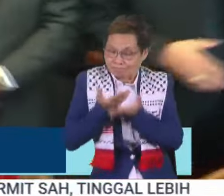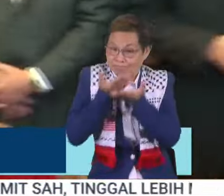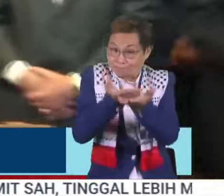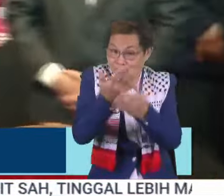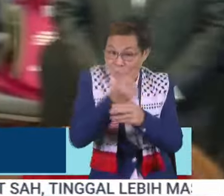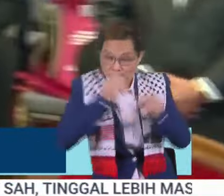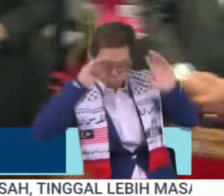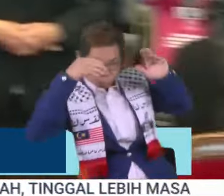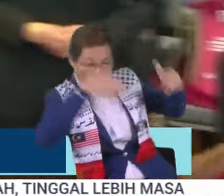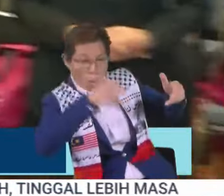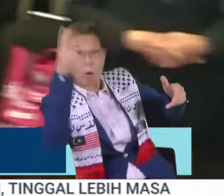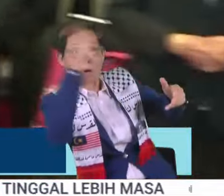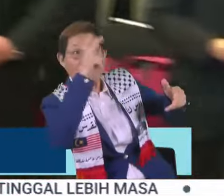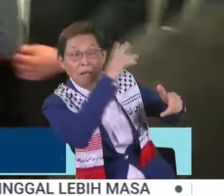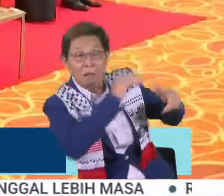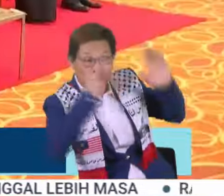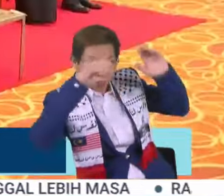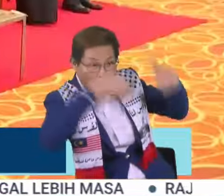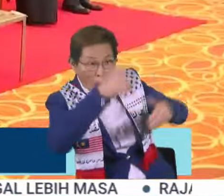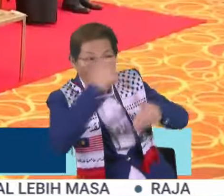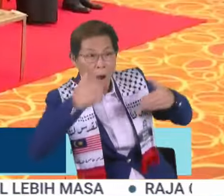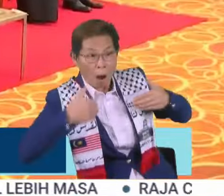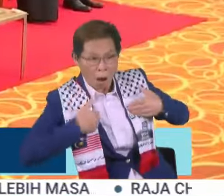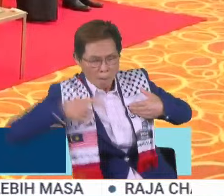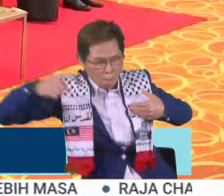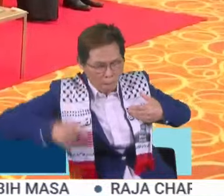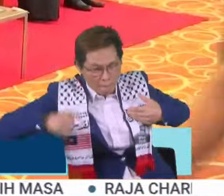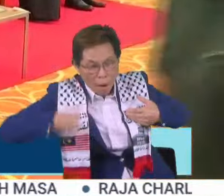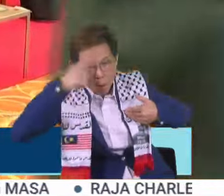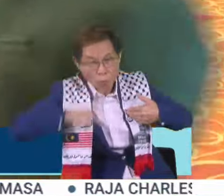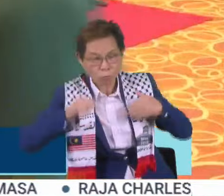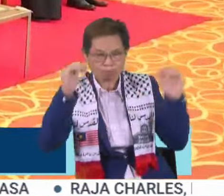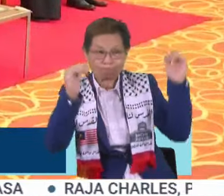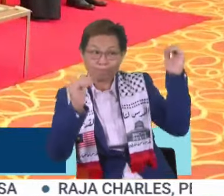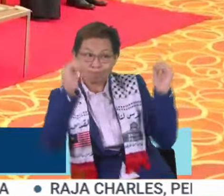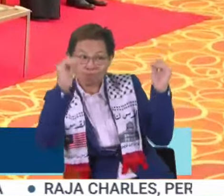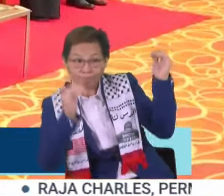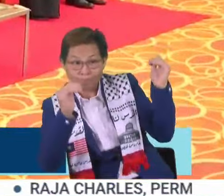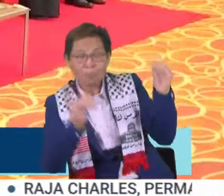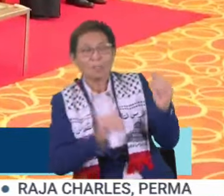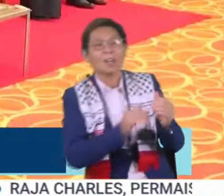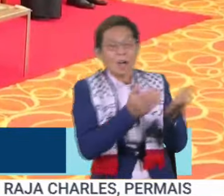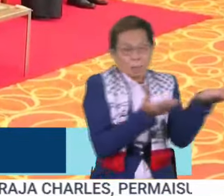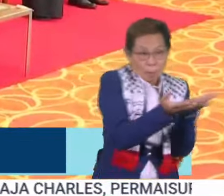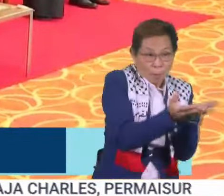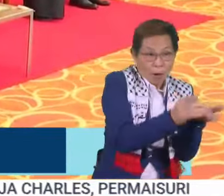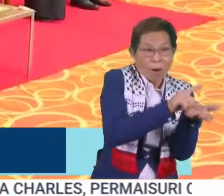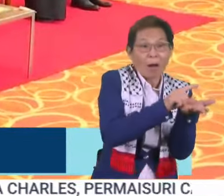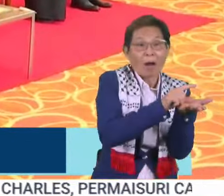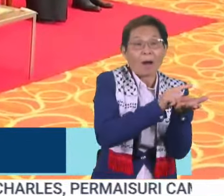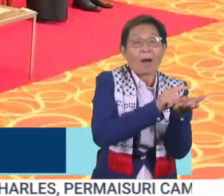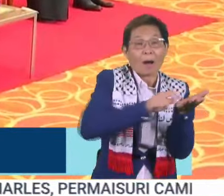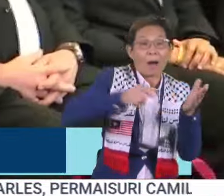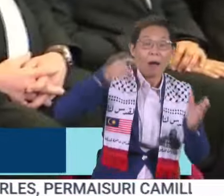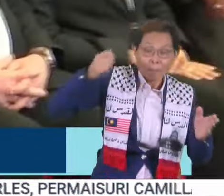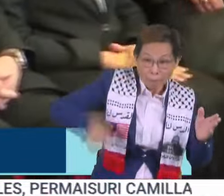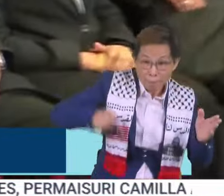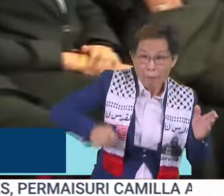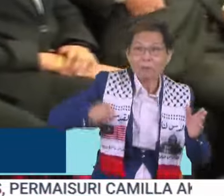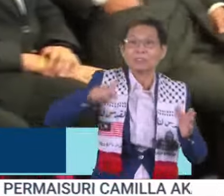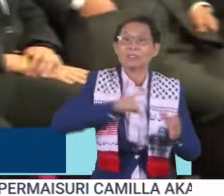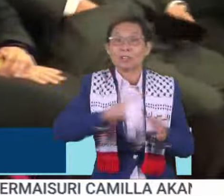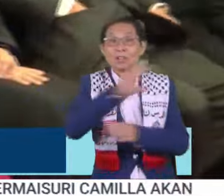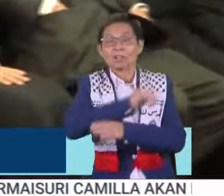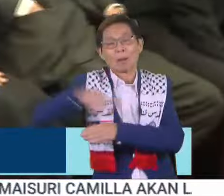tersebut mendapat perhatian kerajaan kerana terdapat keperluan bagi mengimbangi antara skim perkhidmatan kehakiman syariah dan skim